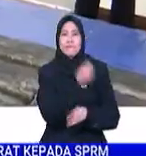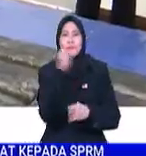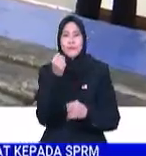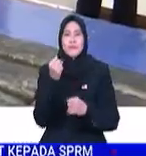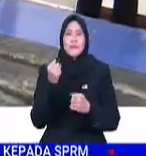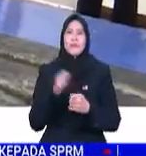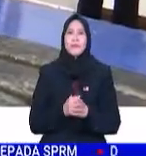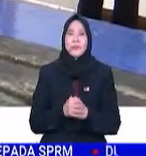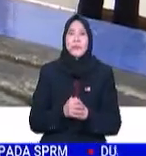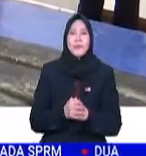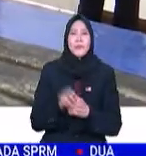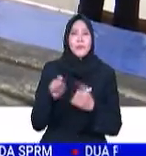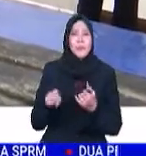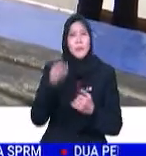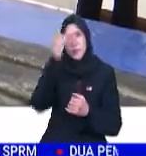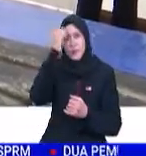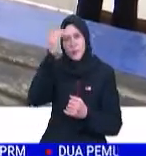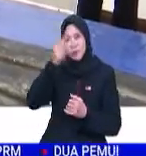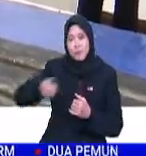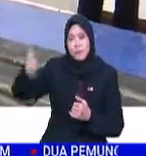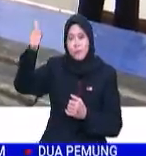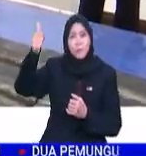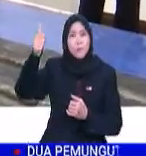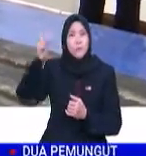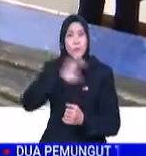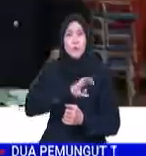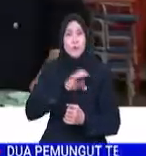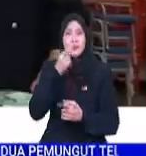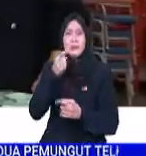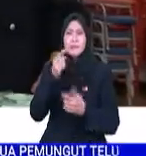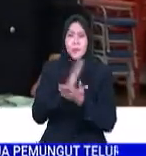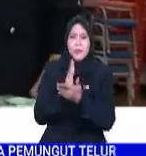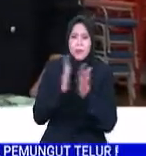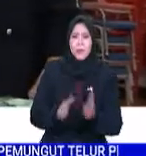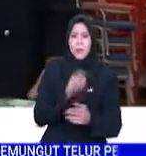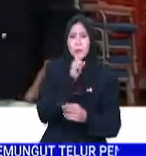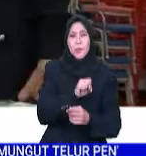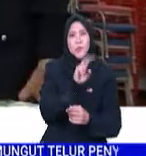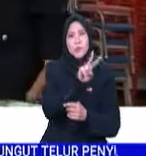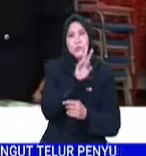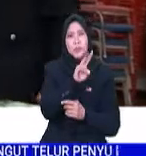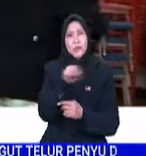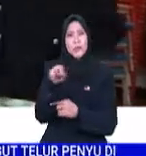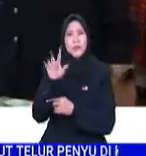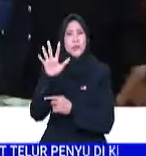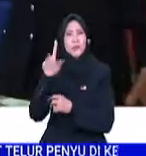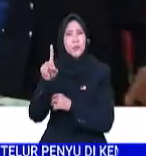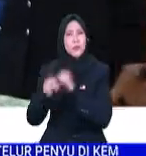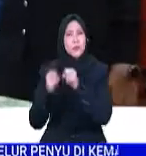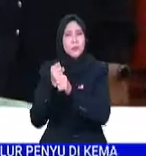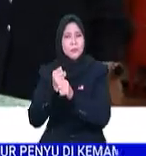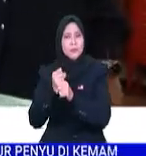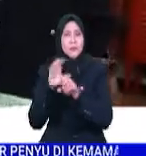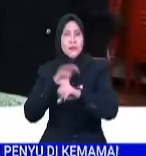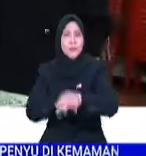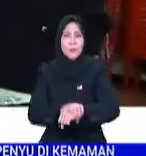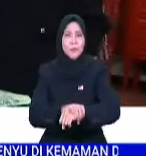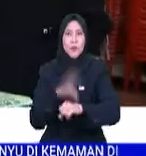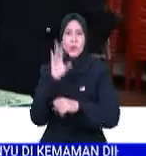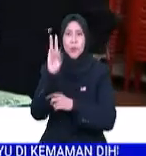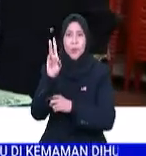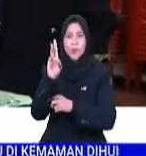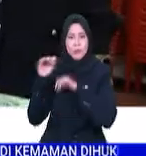Perlis SAC Dato' Sri Nasaat, suspek berusia antara 27 hingga 51 tahun itu ditahan dalam 7